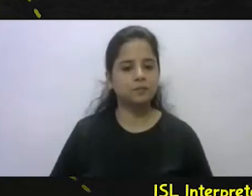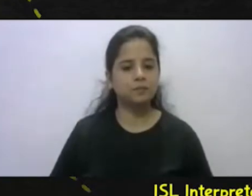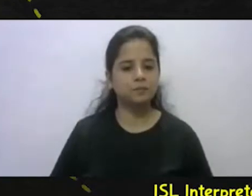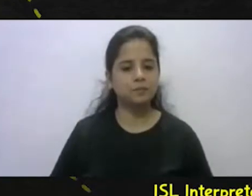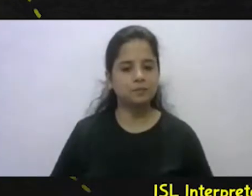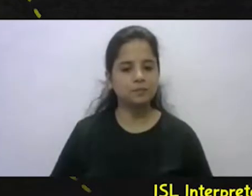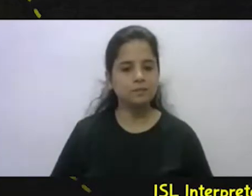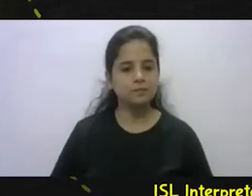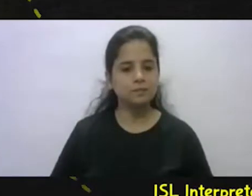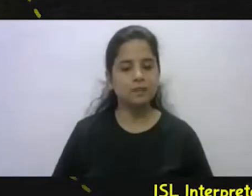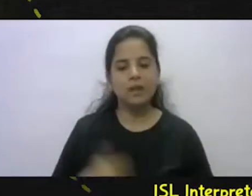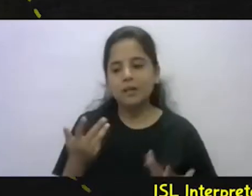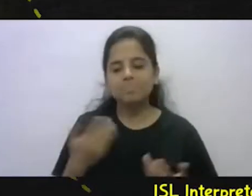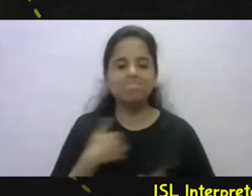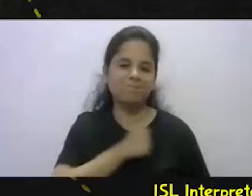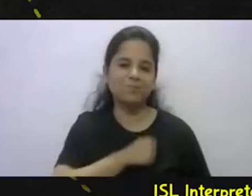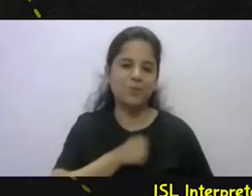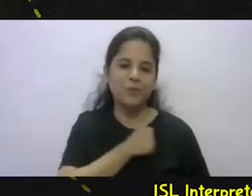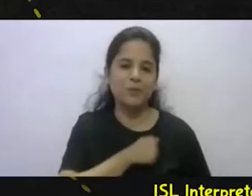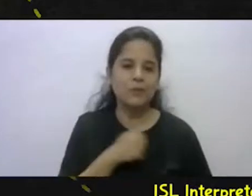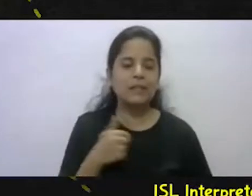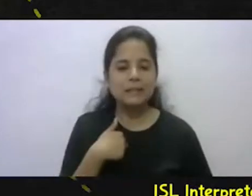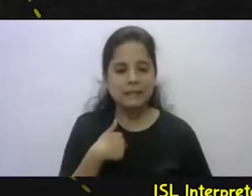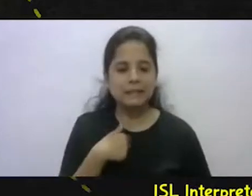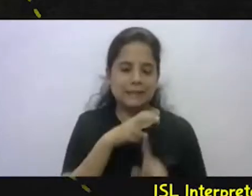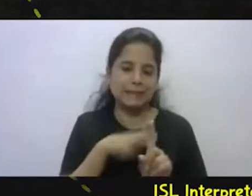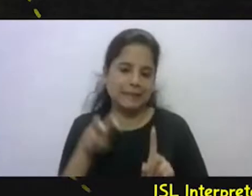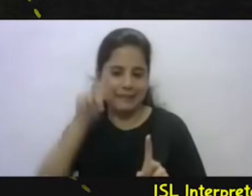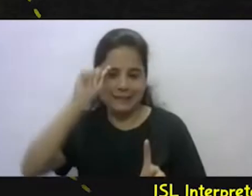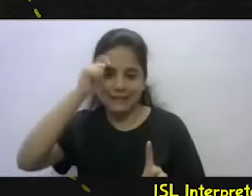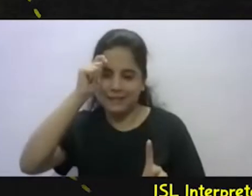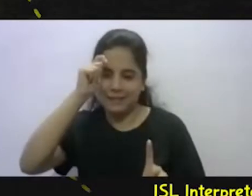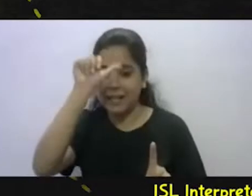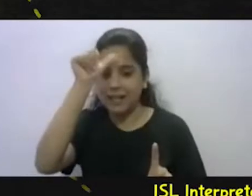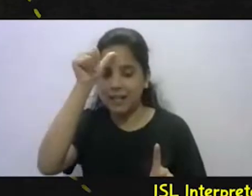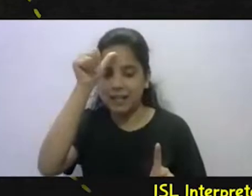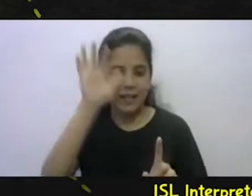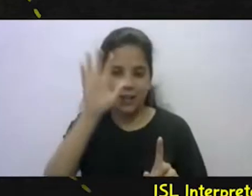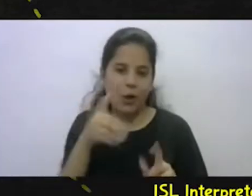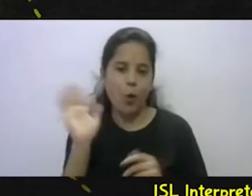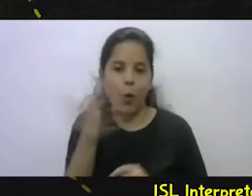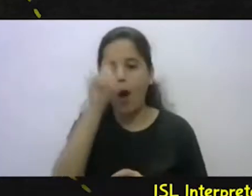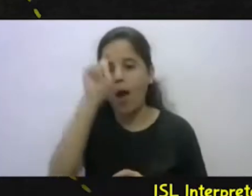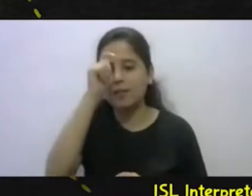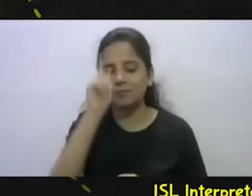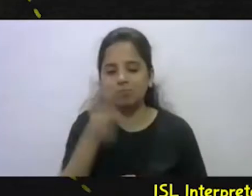आज I'm sorry, I will just switch on to English as a main language to everybody.